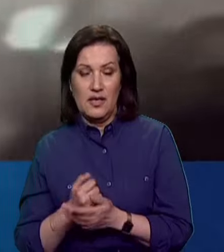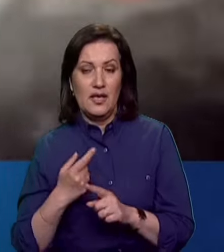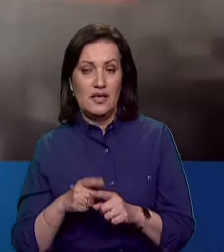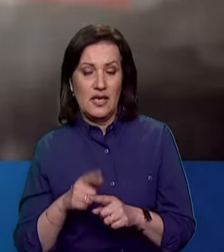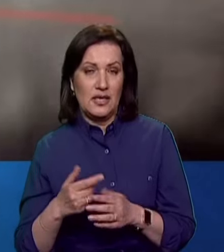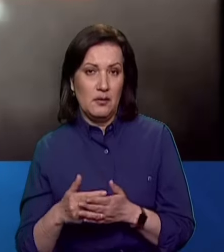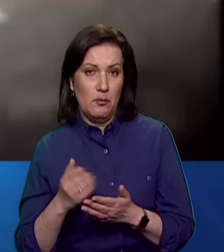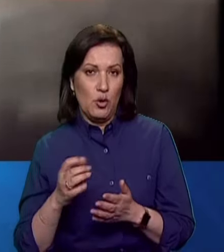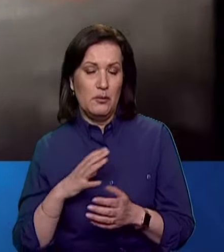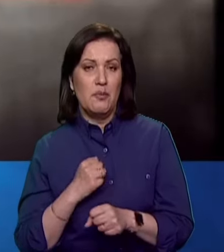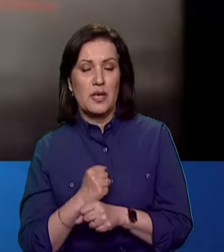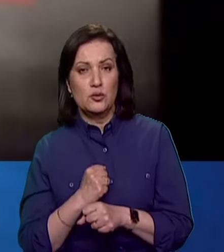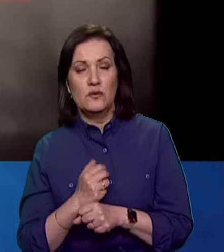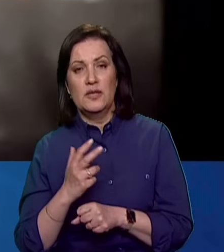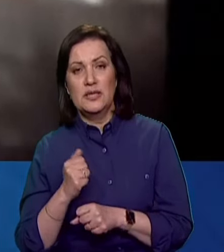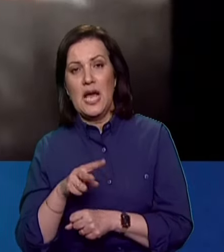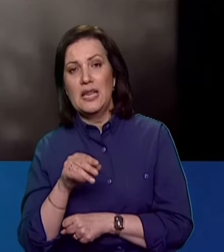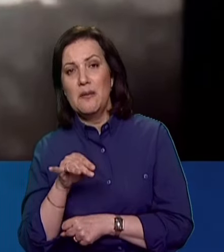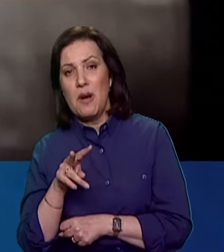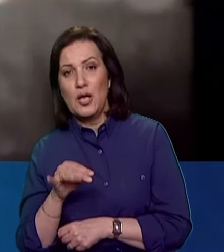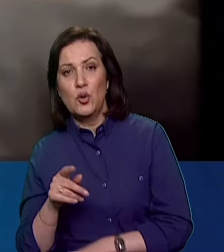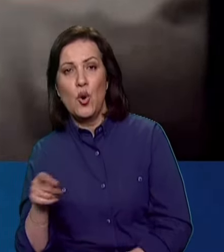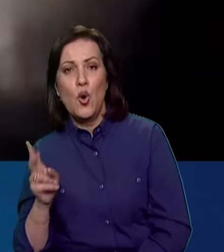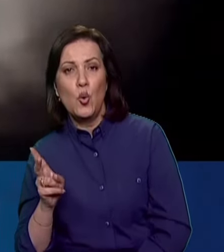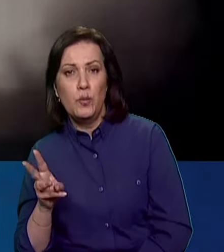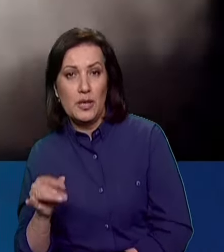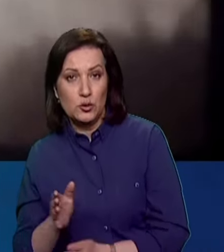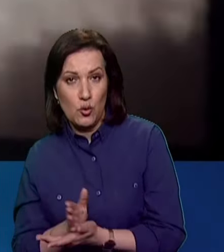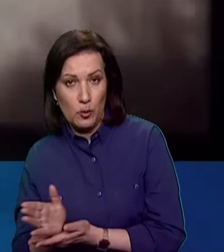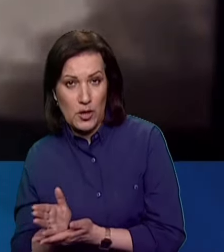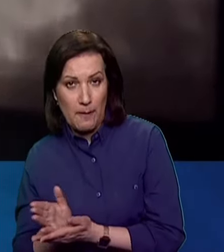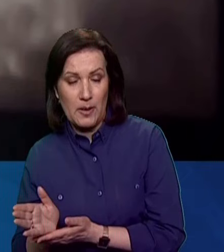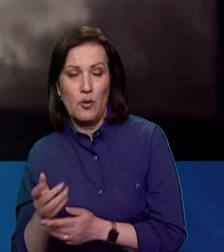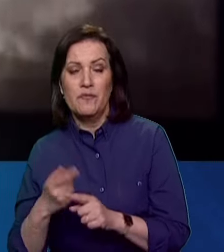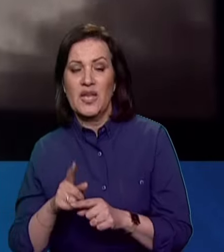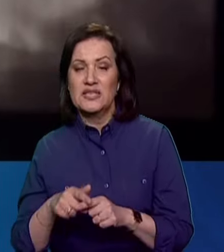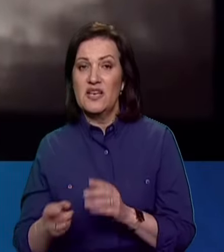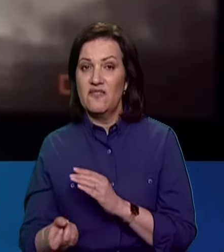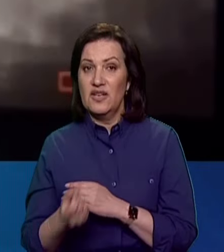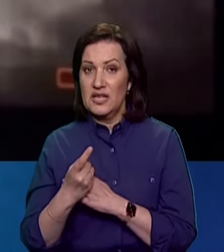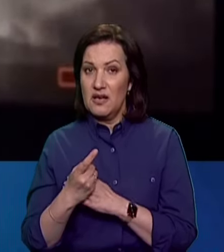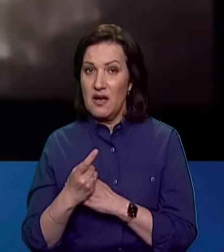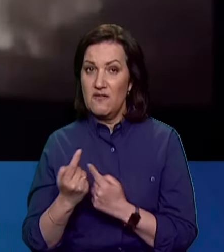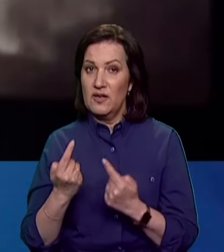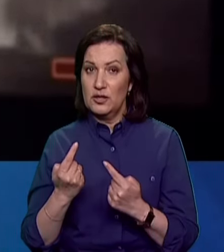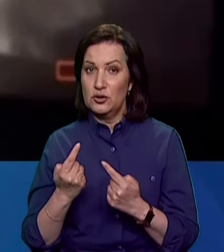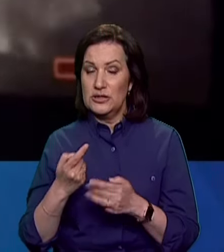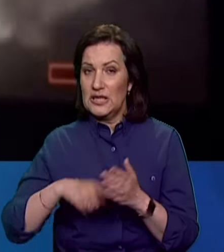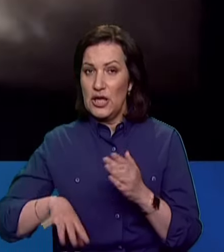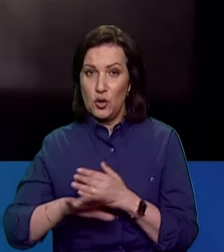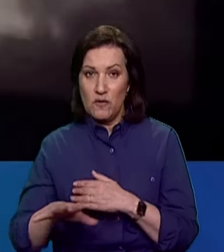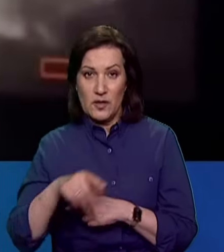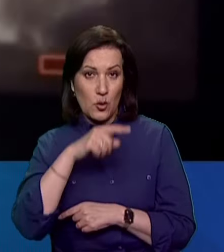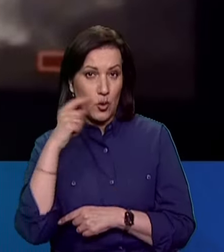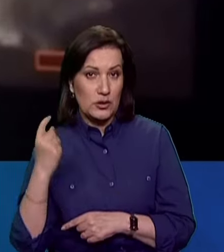які, наприклад, могли працювати на Лиманокуп'янському напрямку, в свою чергу це викликає певну величезну недовіру